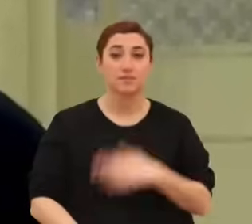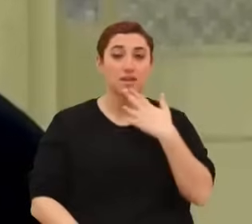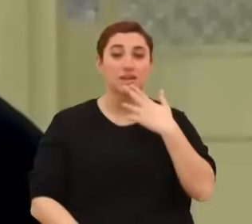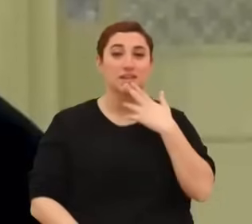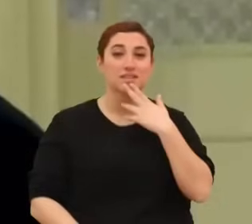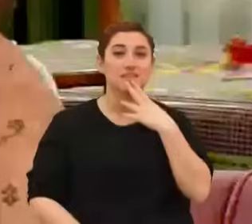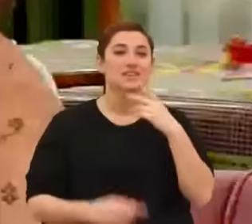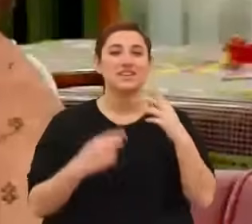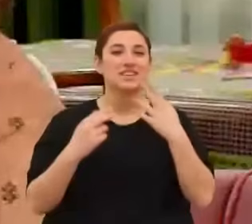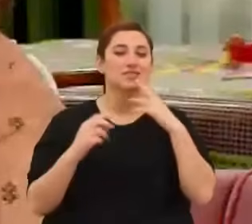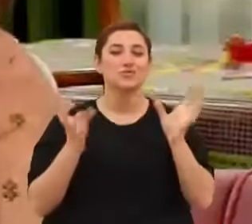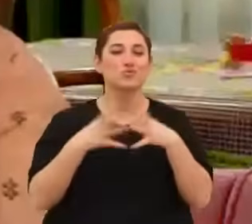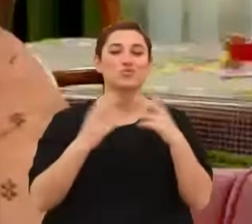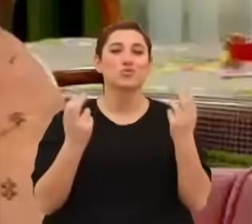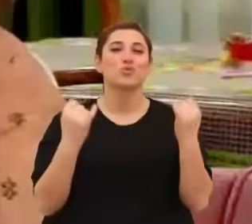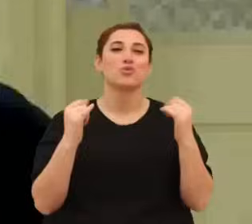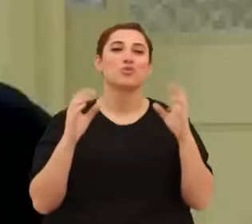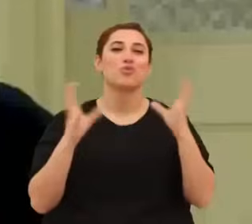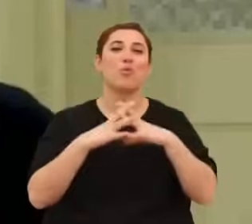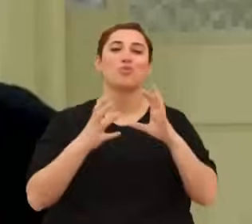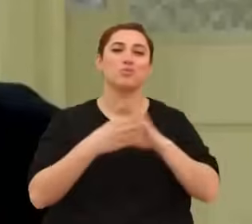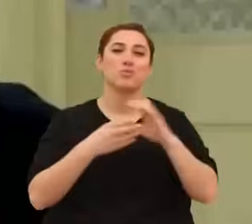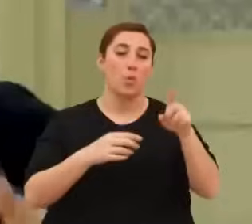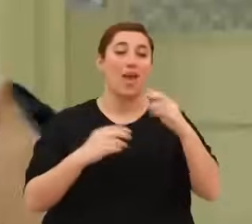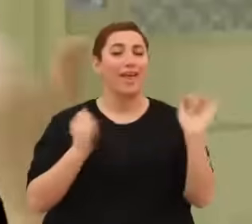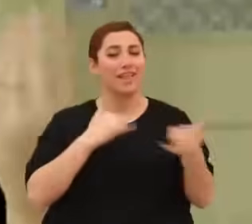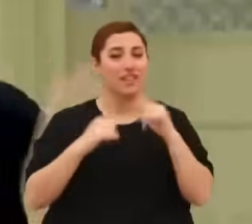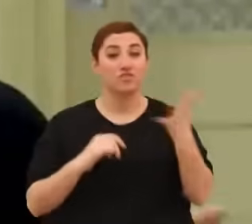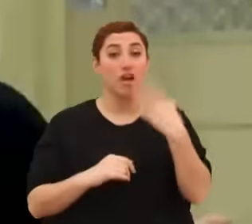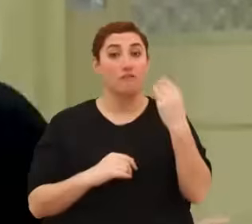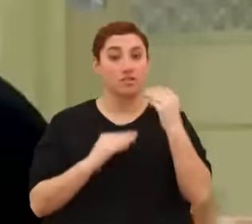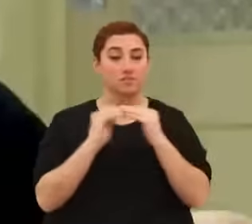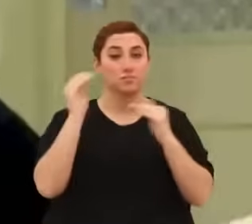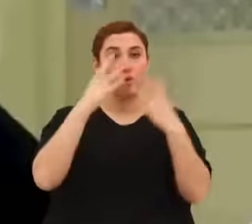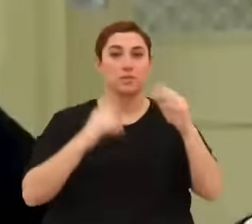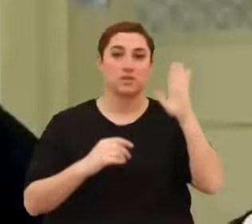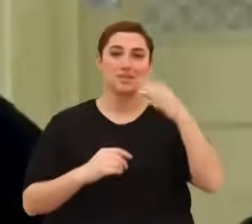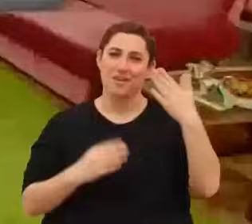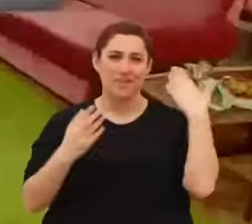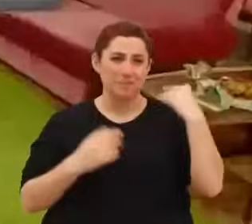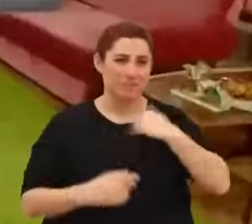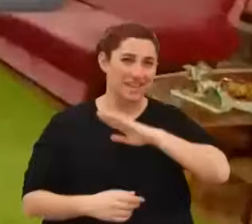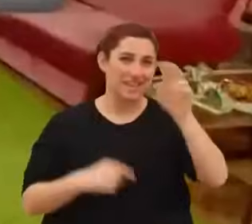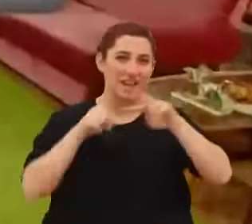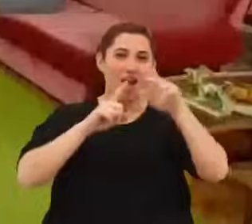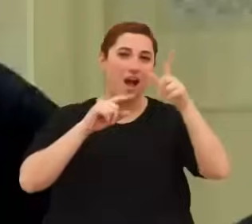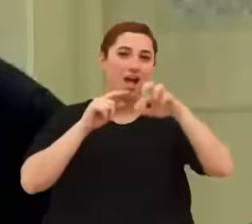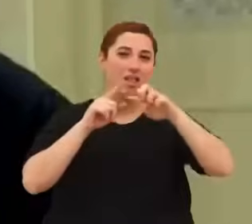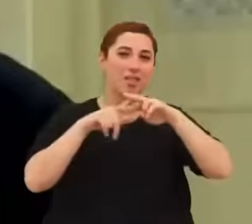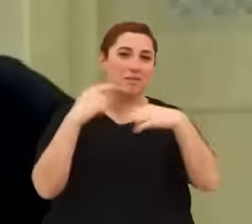kadın matineleri. Ne kadar da eğlenceli şeyler. Bunların artık daha da fazla olması ki. Gittiydik ya, Alpa'ya